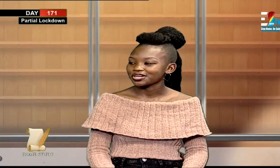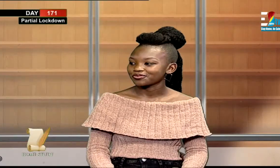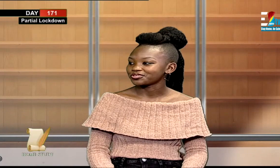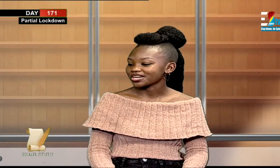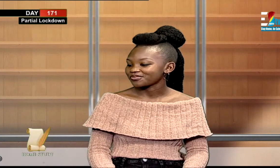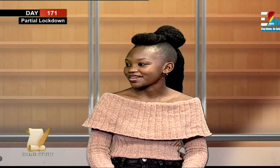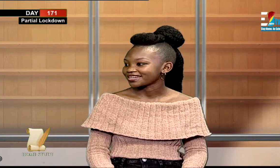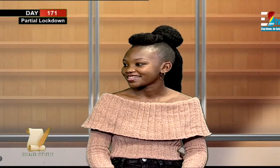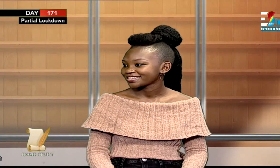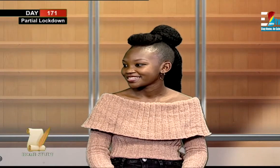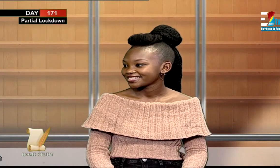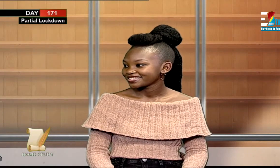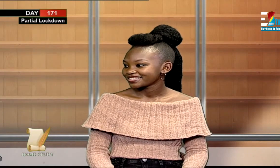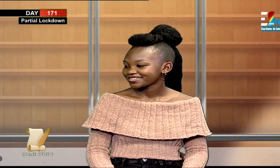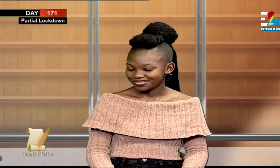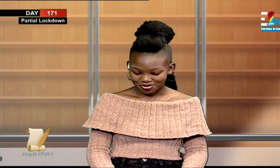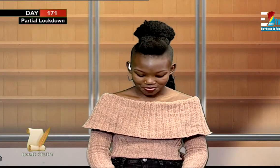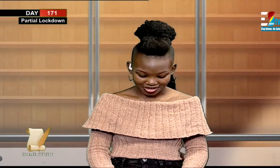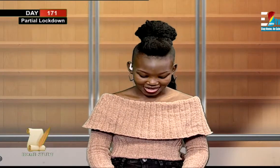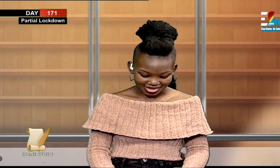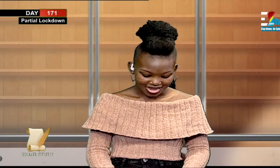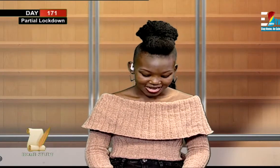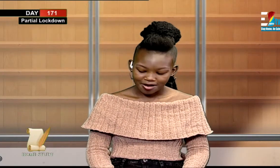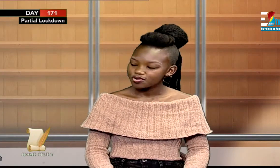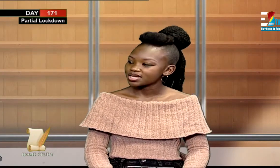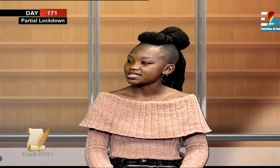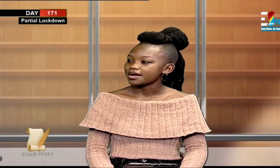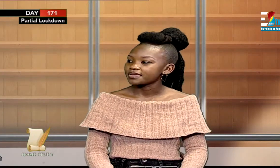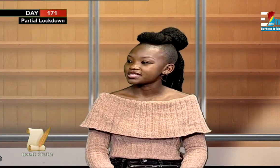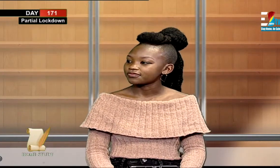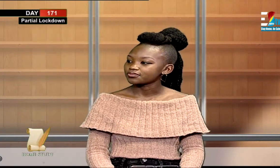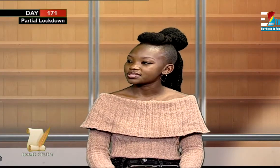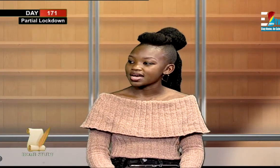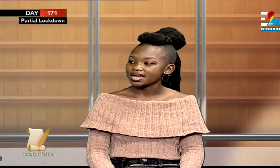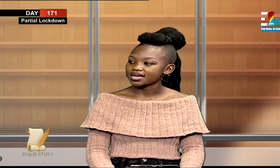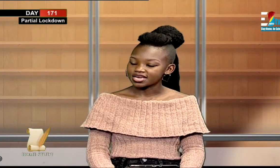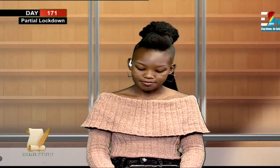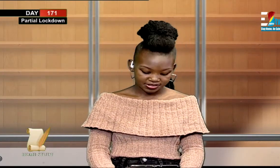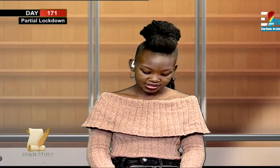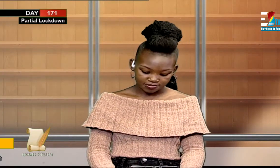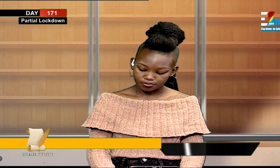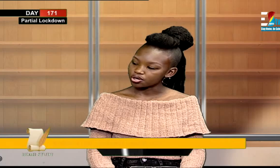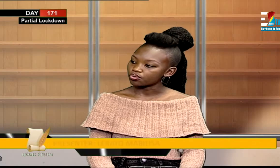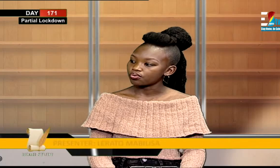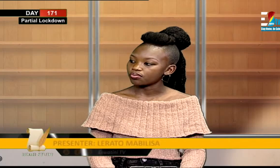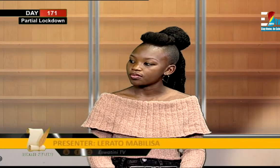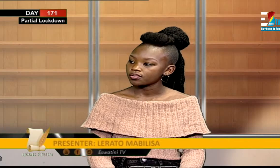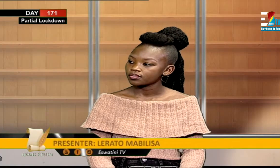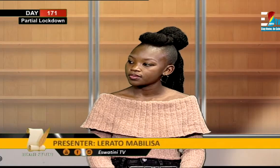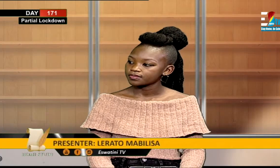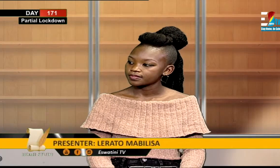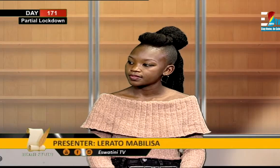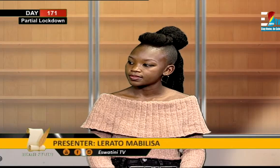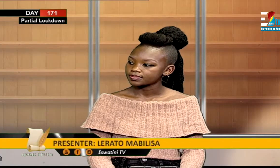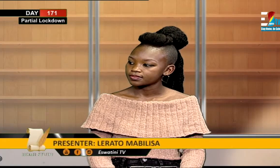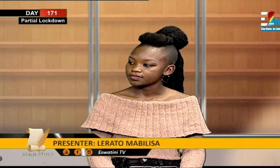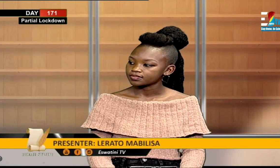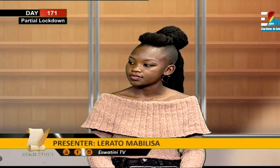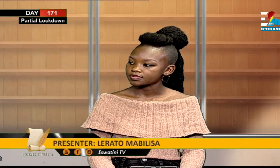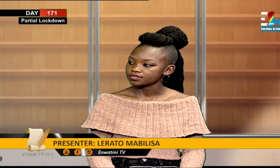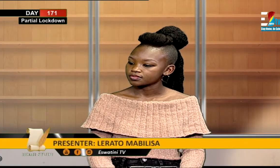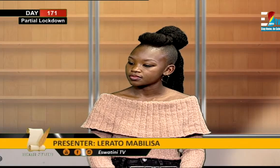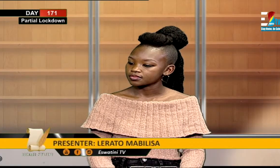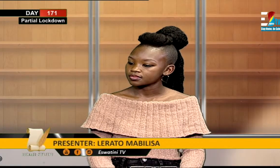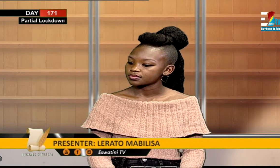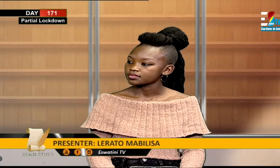Ngiphilile mshengu njani wena? Hayi ngiphile kakhulu sis. Okay. Namuhla sidabe sifunza ngemisindvo yenkhulumo. Yebo sis,